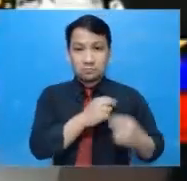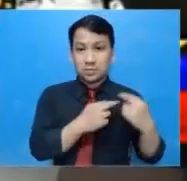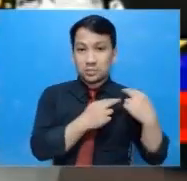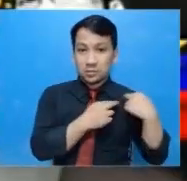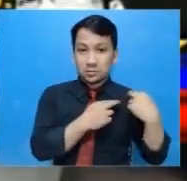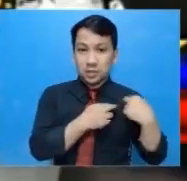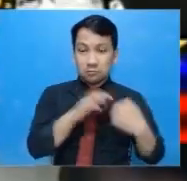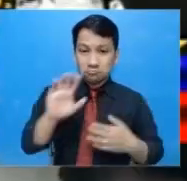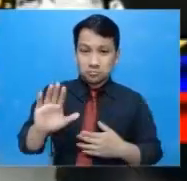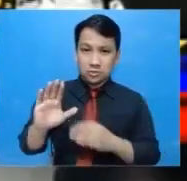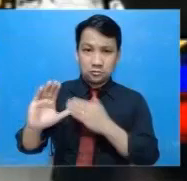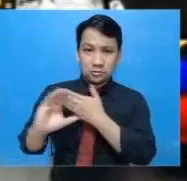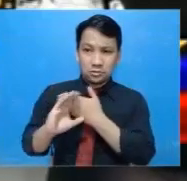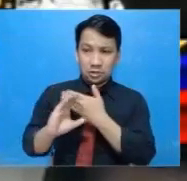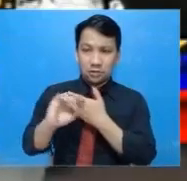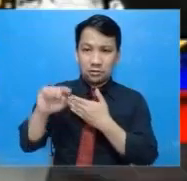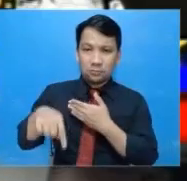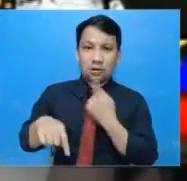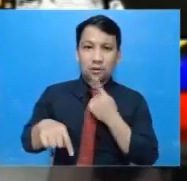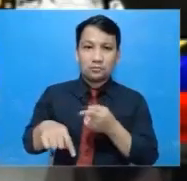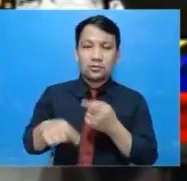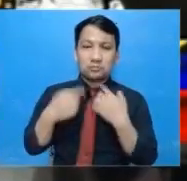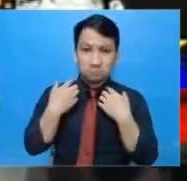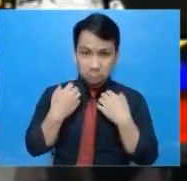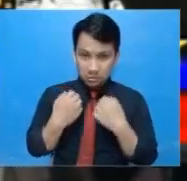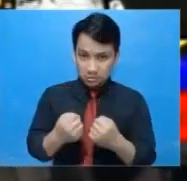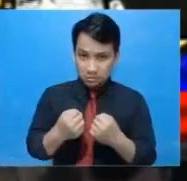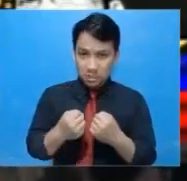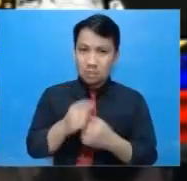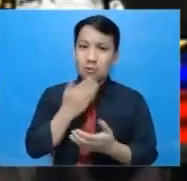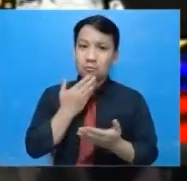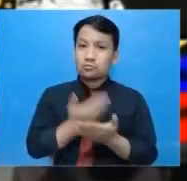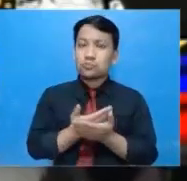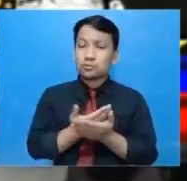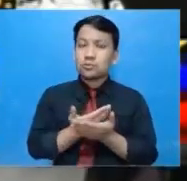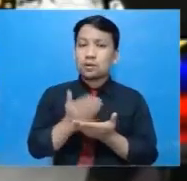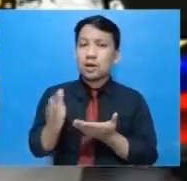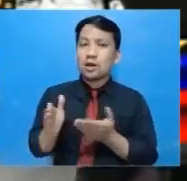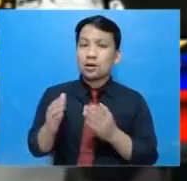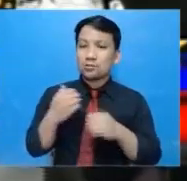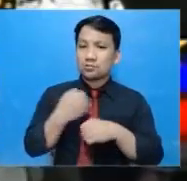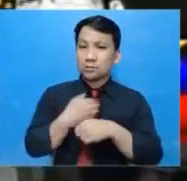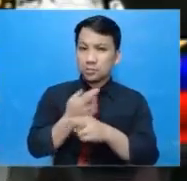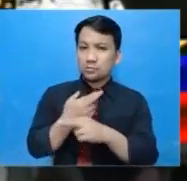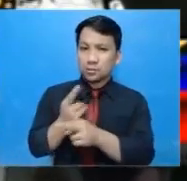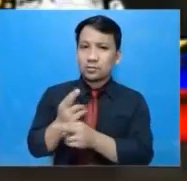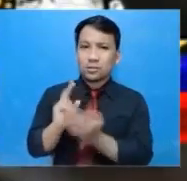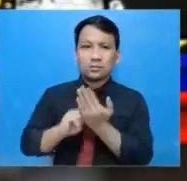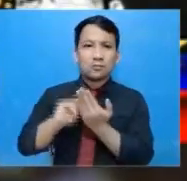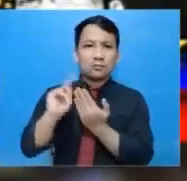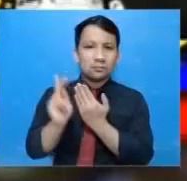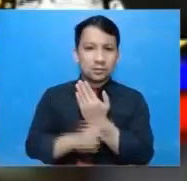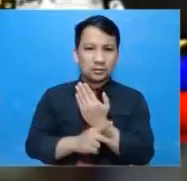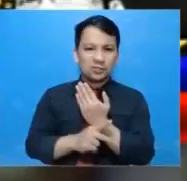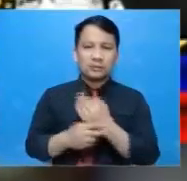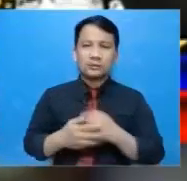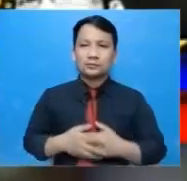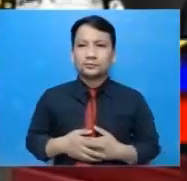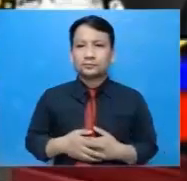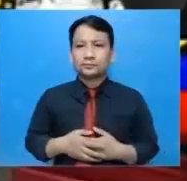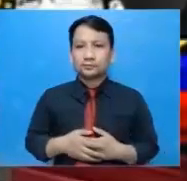mga kontratista ang panatilihing nasa mabuting kalagayan ang mga proyekto nila.